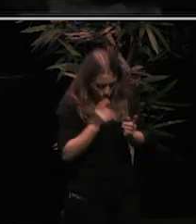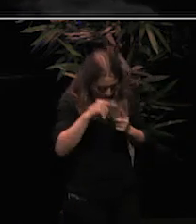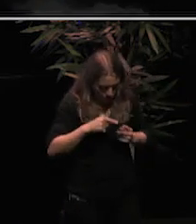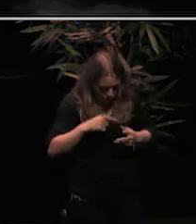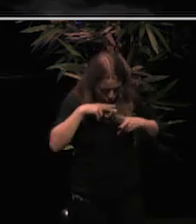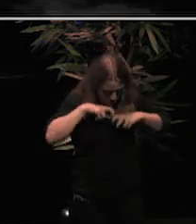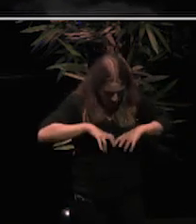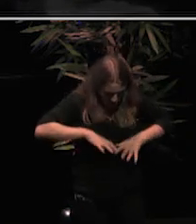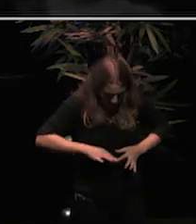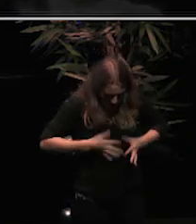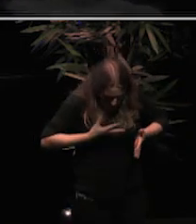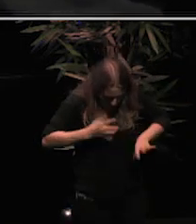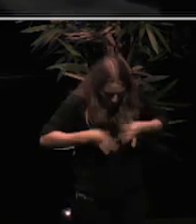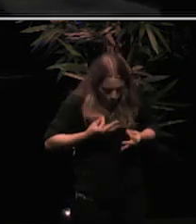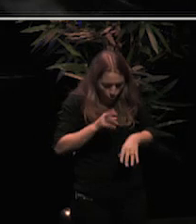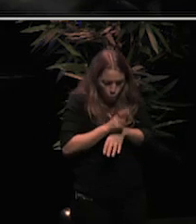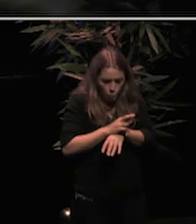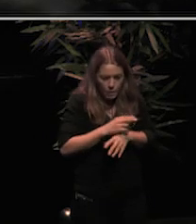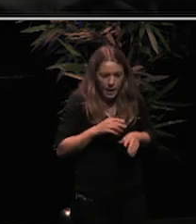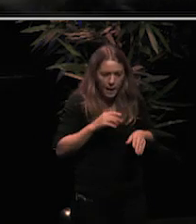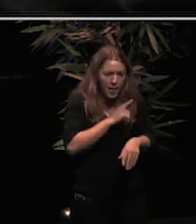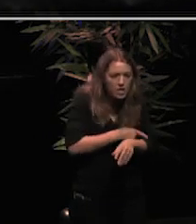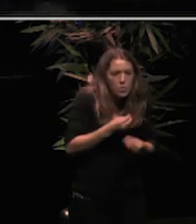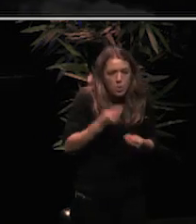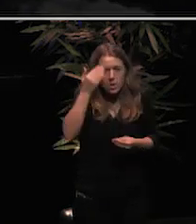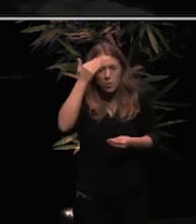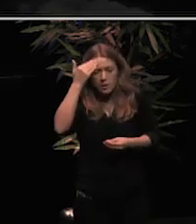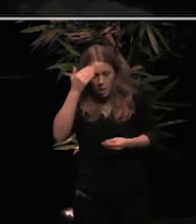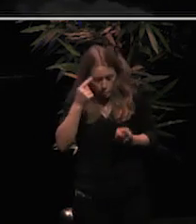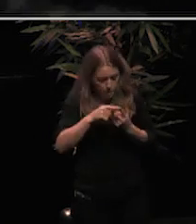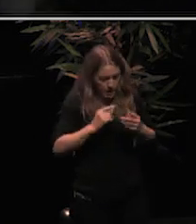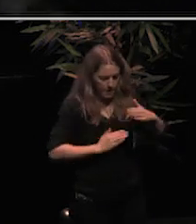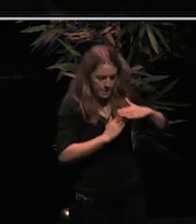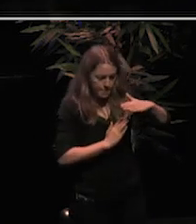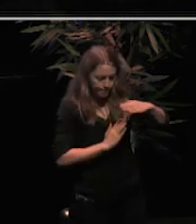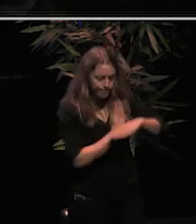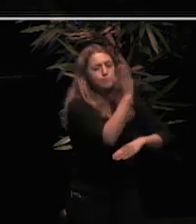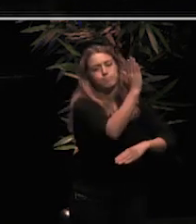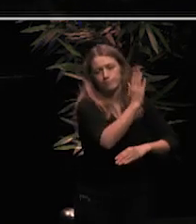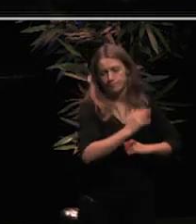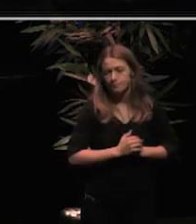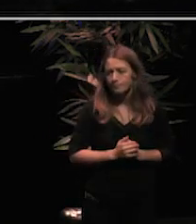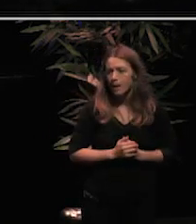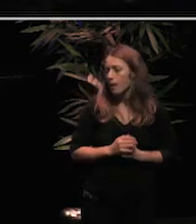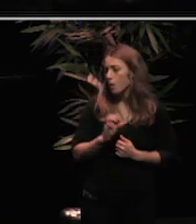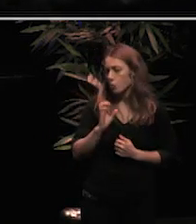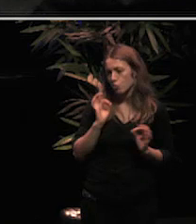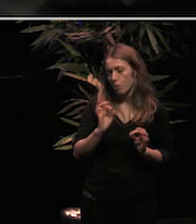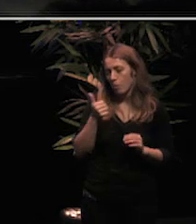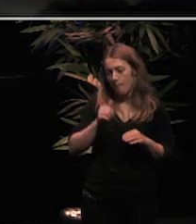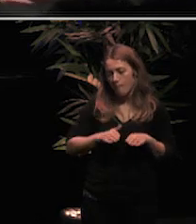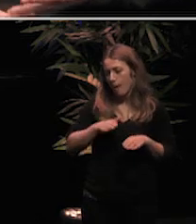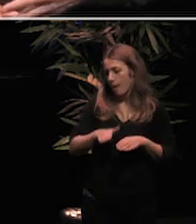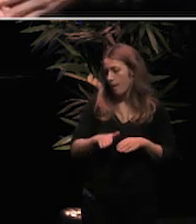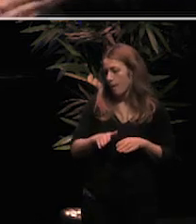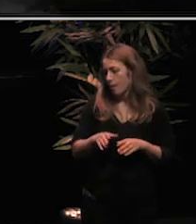ou cérébrales, pour repousser ses limites, en fait. Mais je crois que le point clé, en fait, c'est la définition